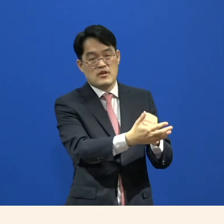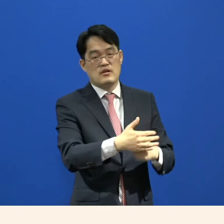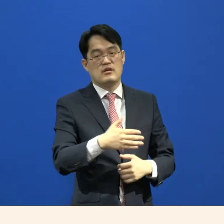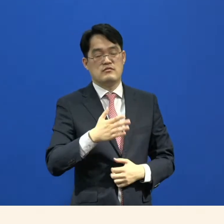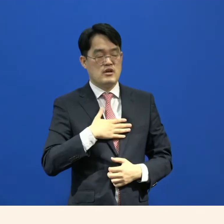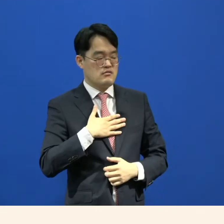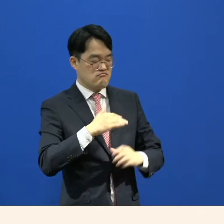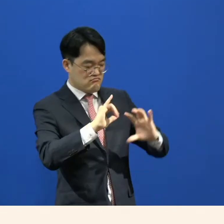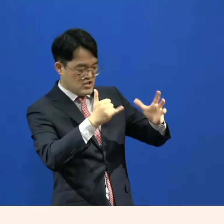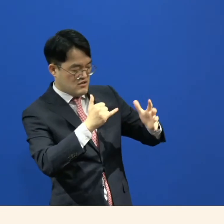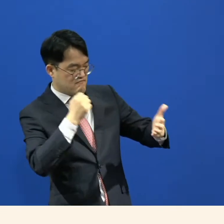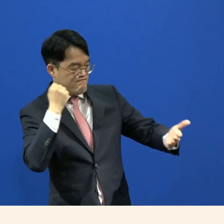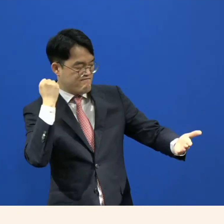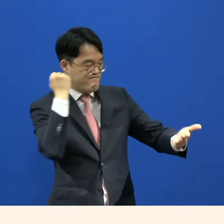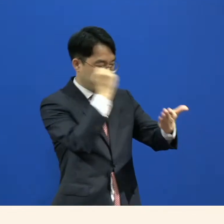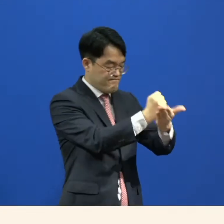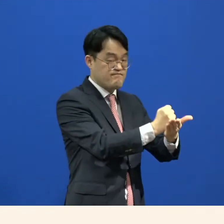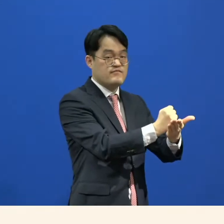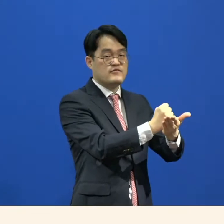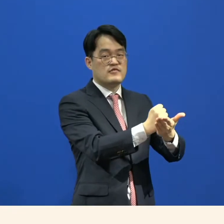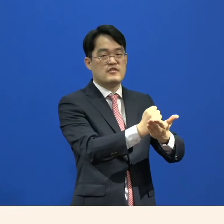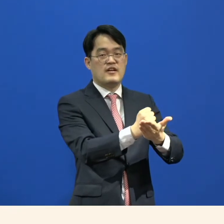대한 그러하니라.